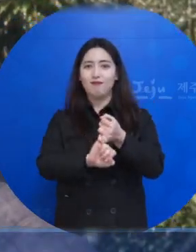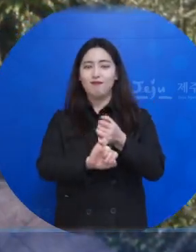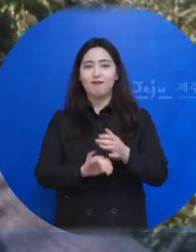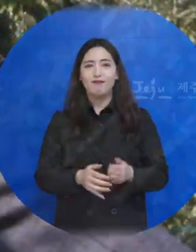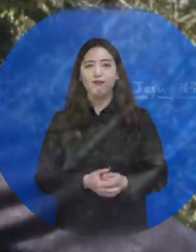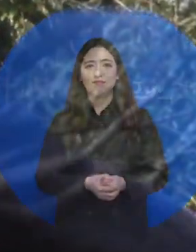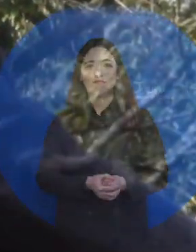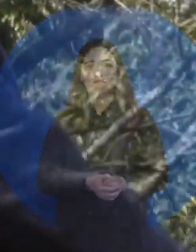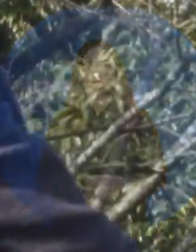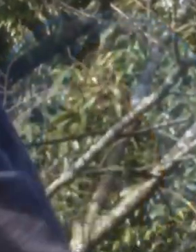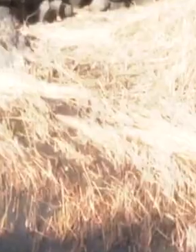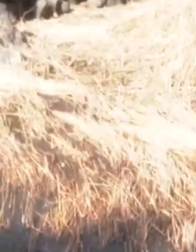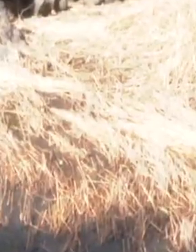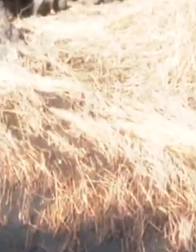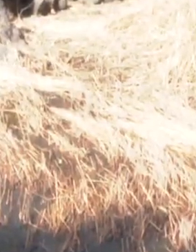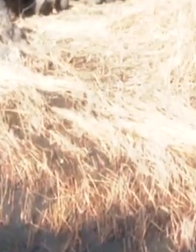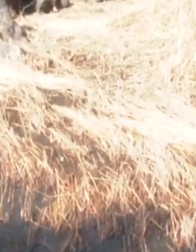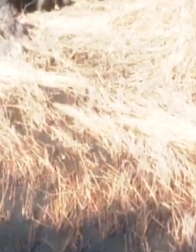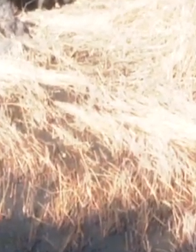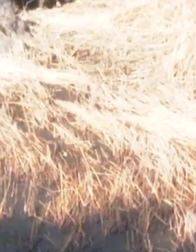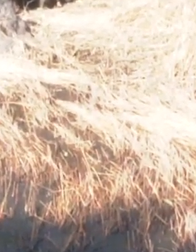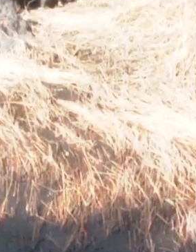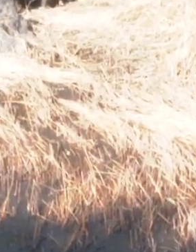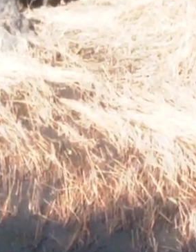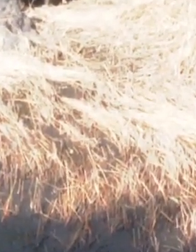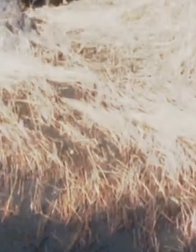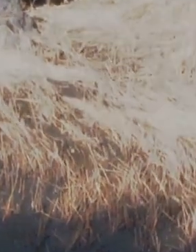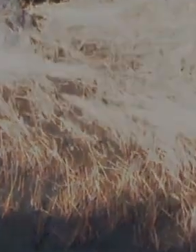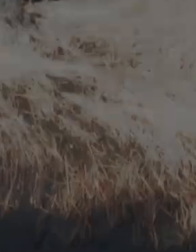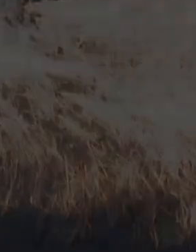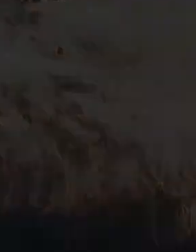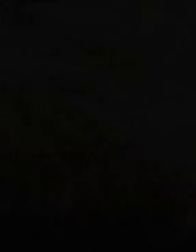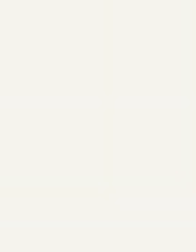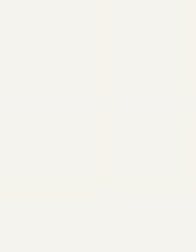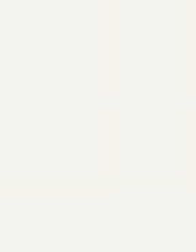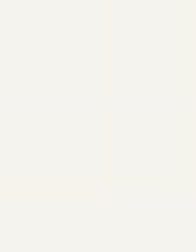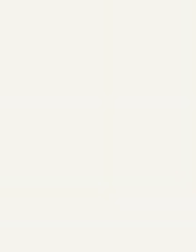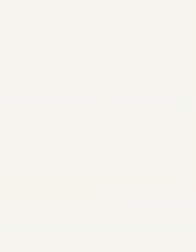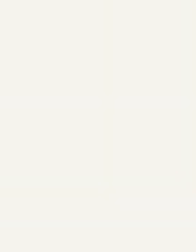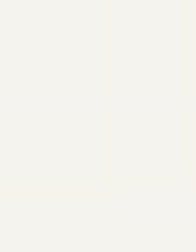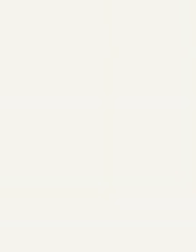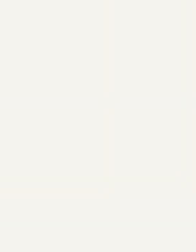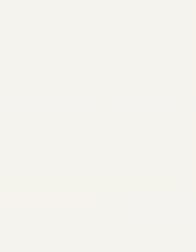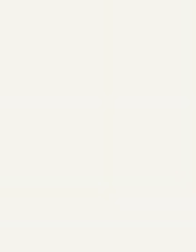말했습니다.